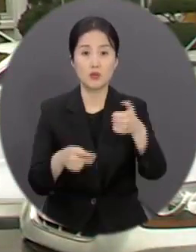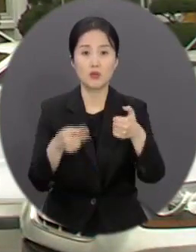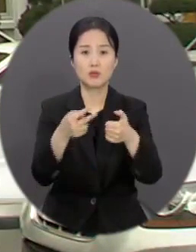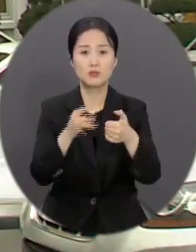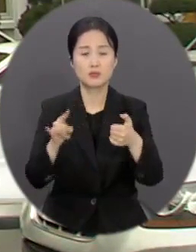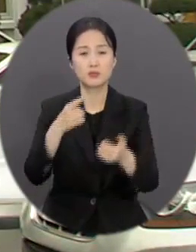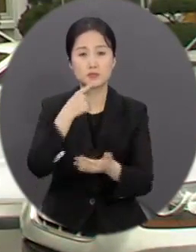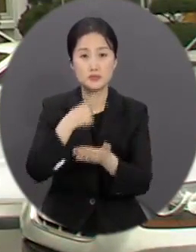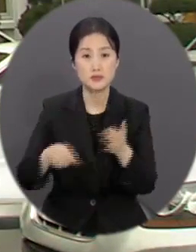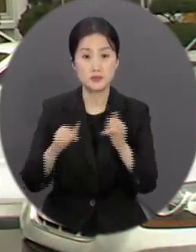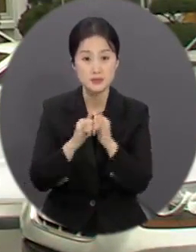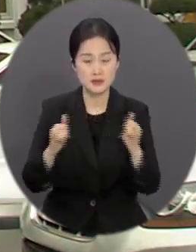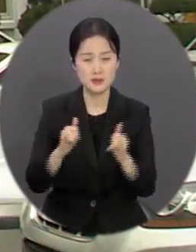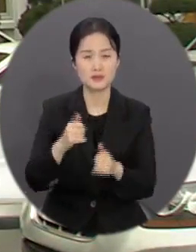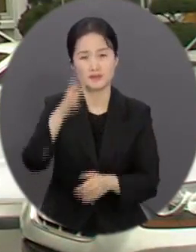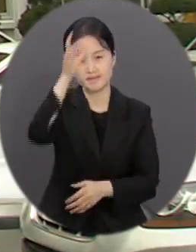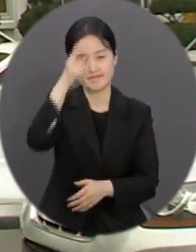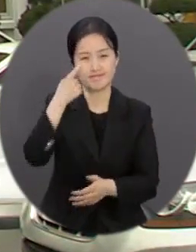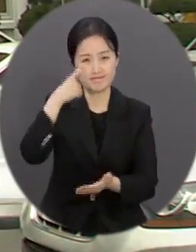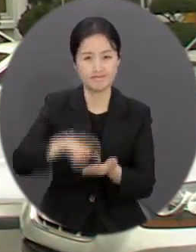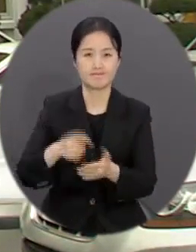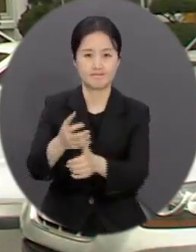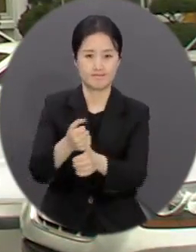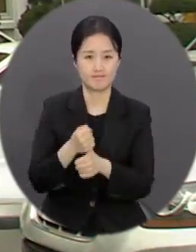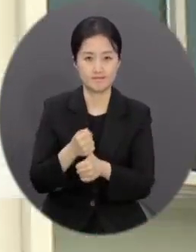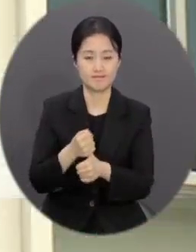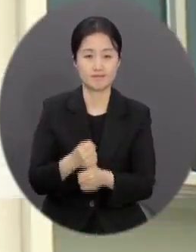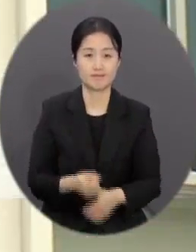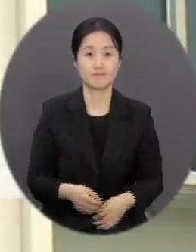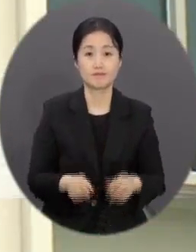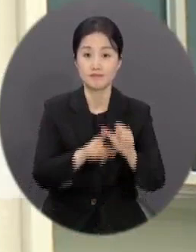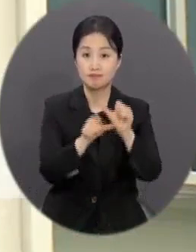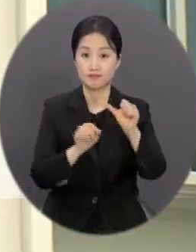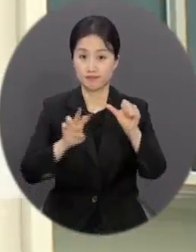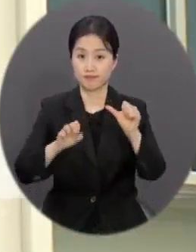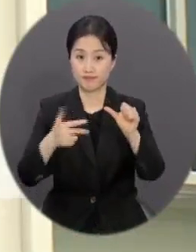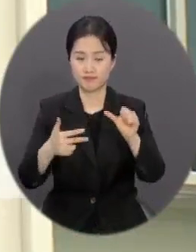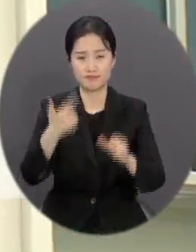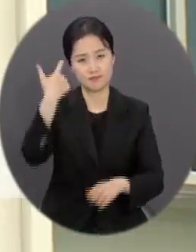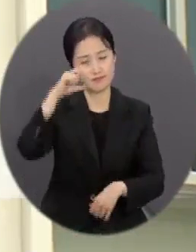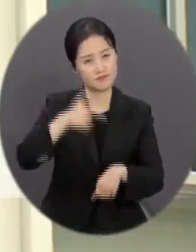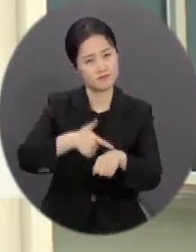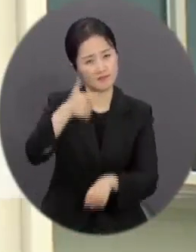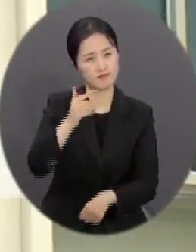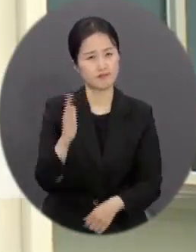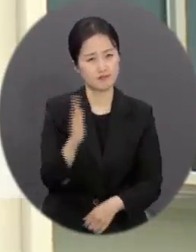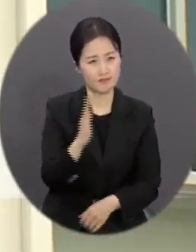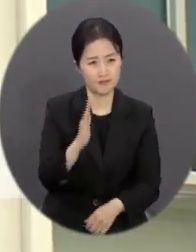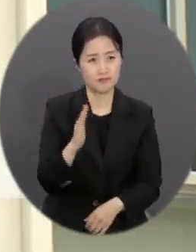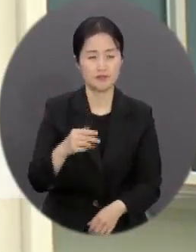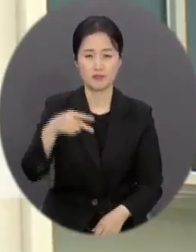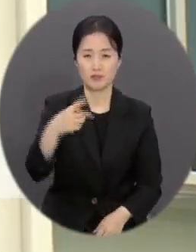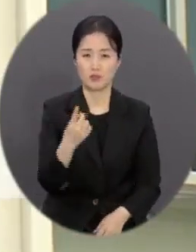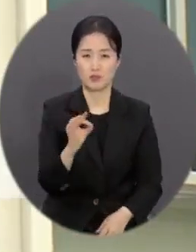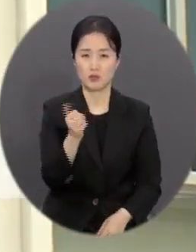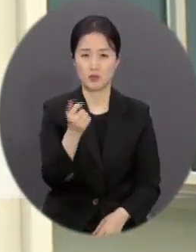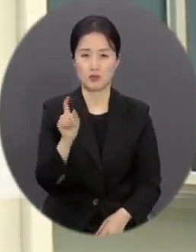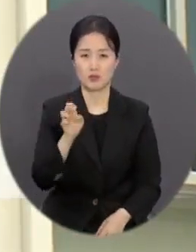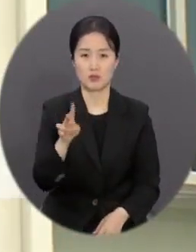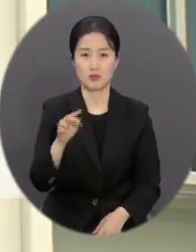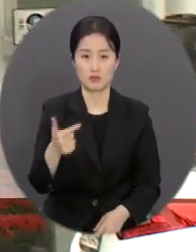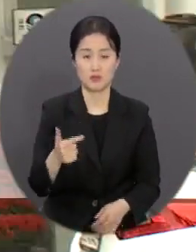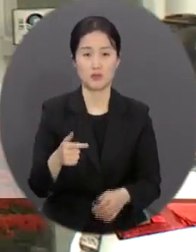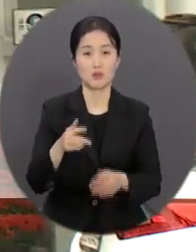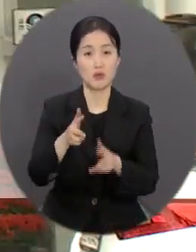붙잡혔습니다. 장성경찰서는 지난 27일 오전 6시쯤 장성군 동화면의 한 공장에서